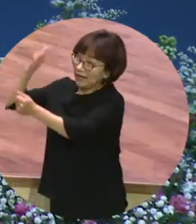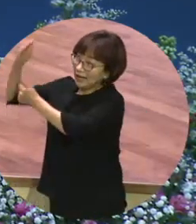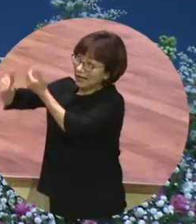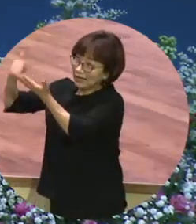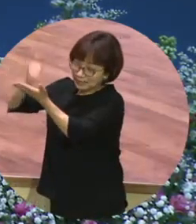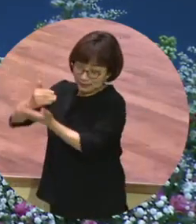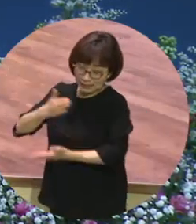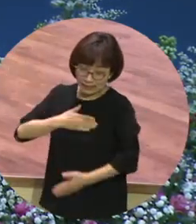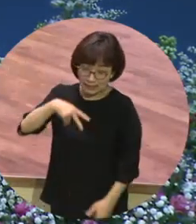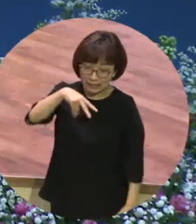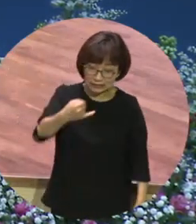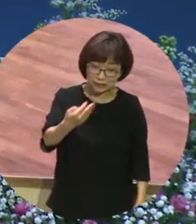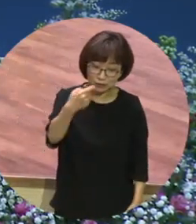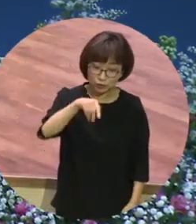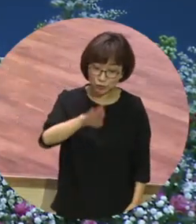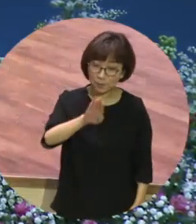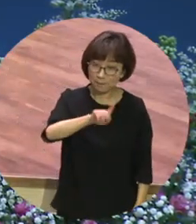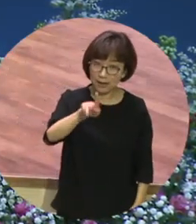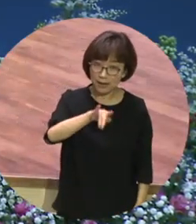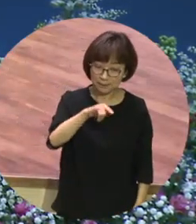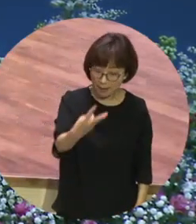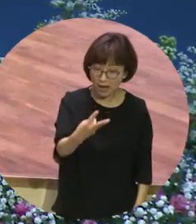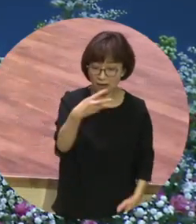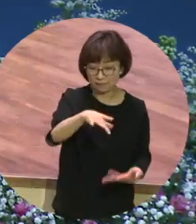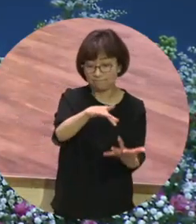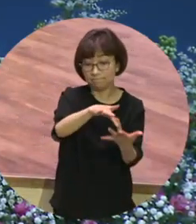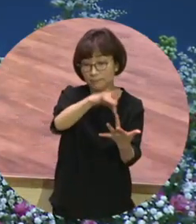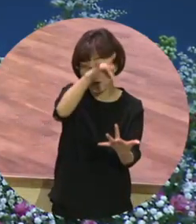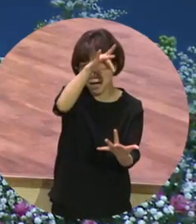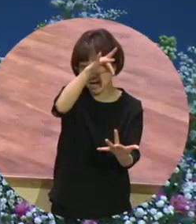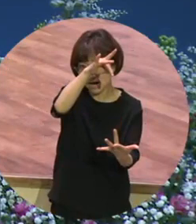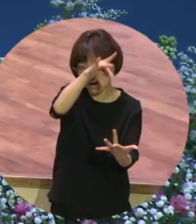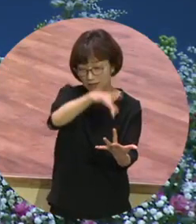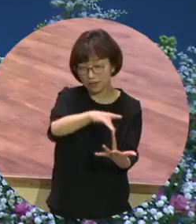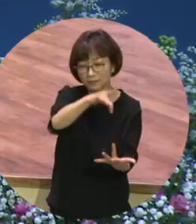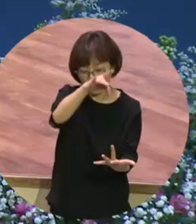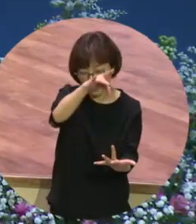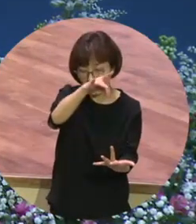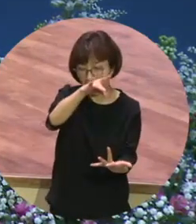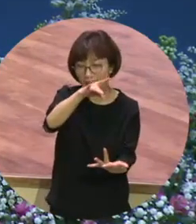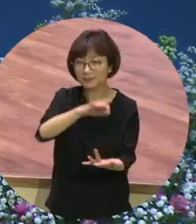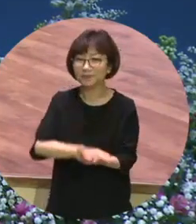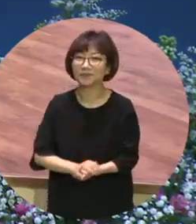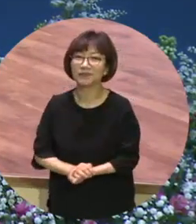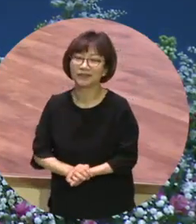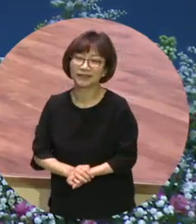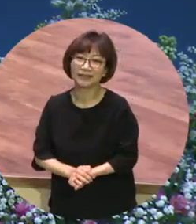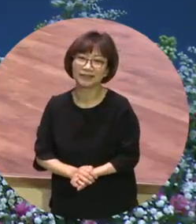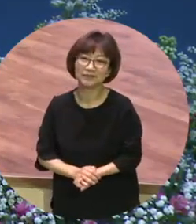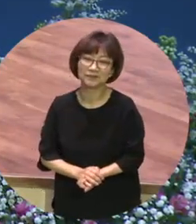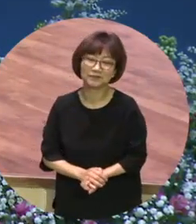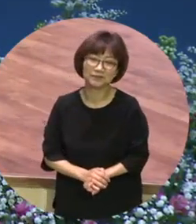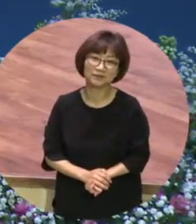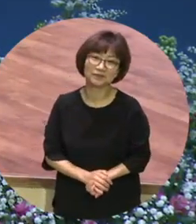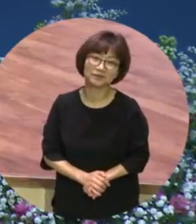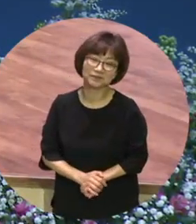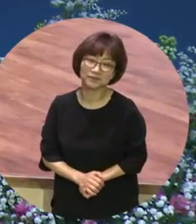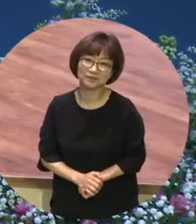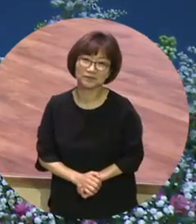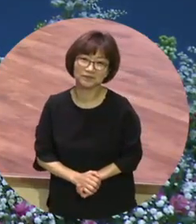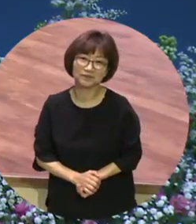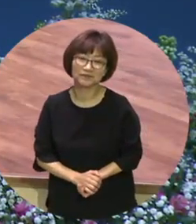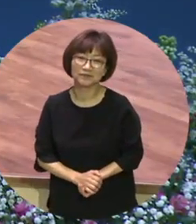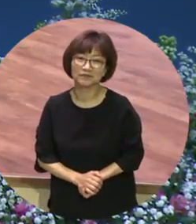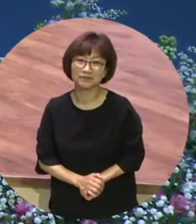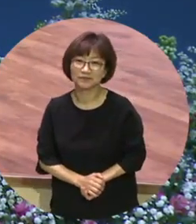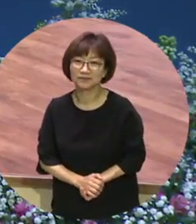세우고 너를 인장으로 삼으리니 이는 내가 너를 택하였습니다. 만군의 여호와의 말이니라 하시니라.